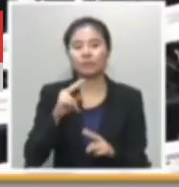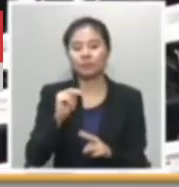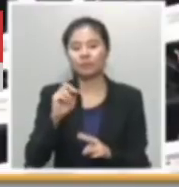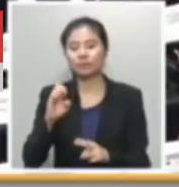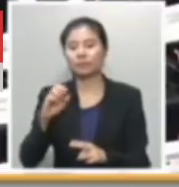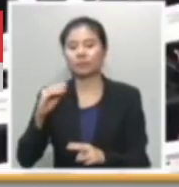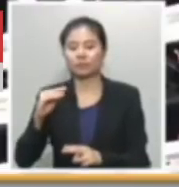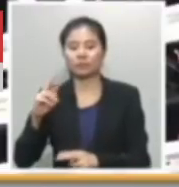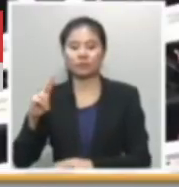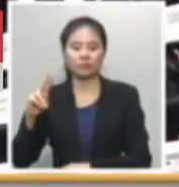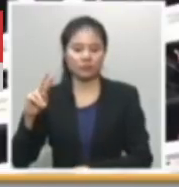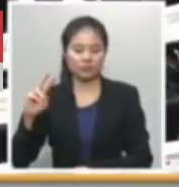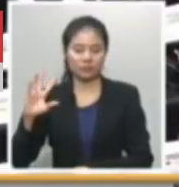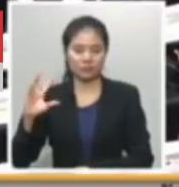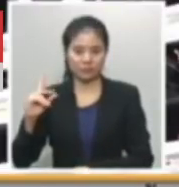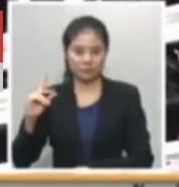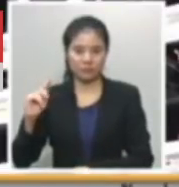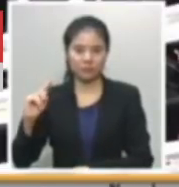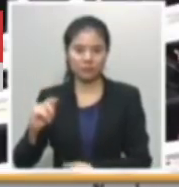ครับ